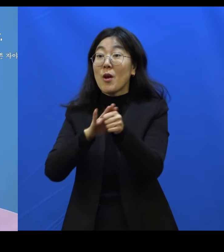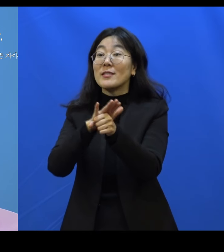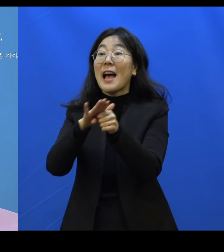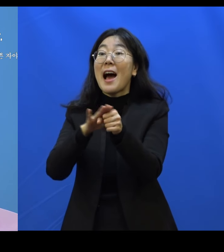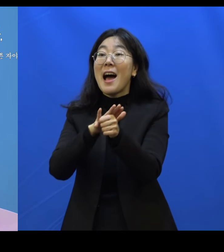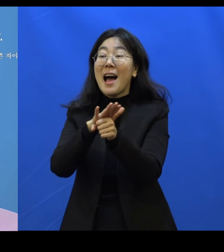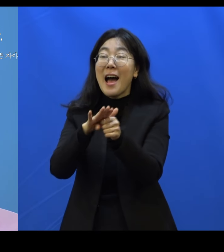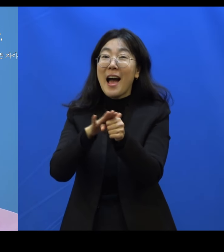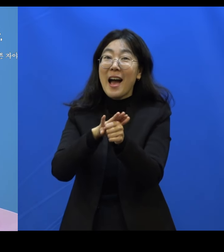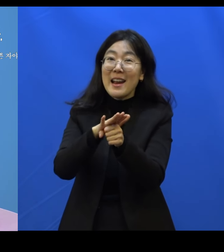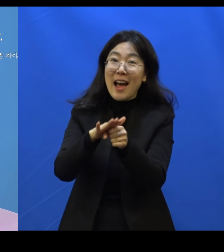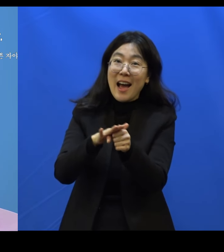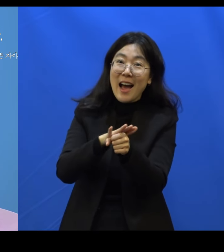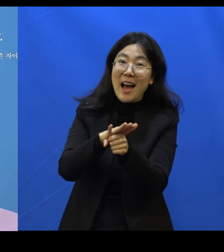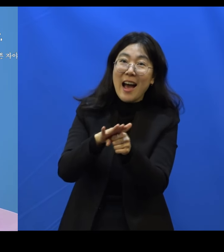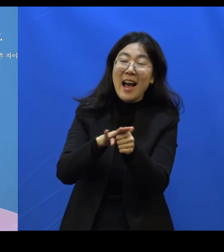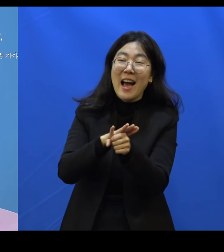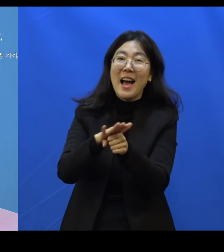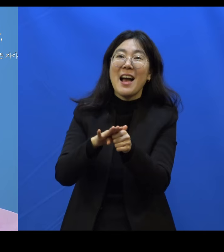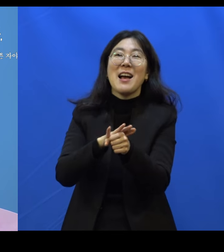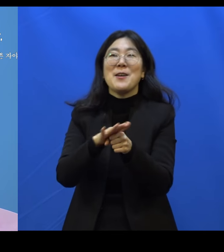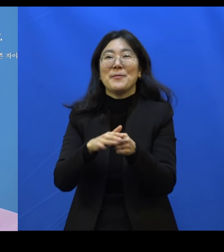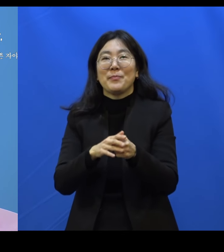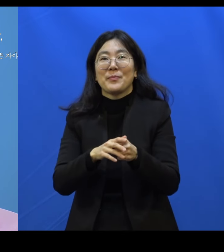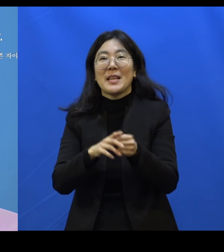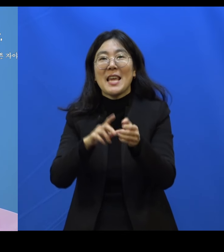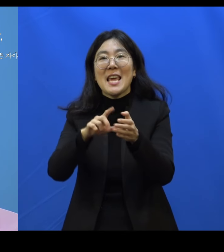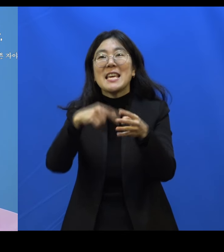또 사랑을 하면 봄이 되죠.